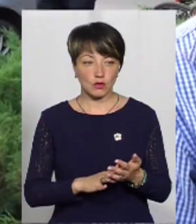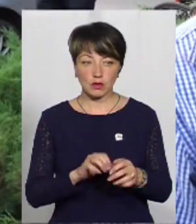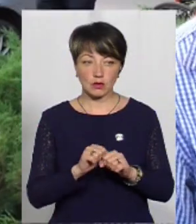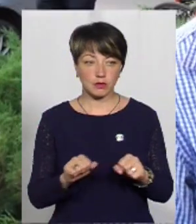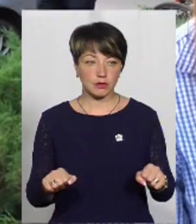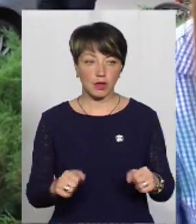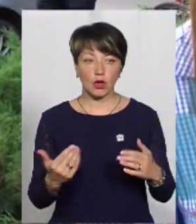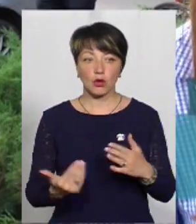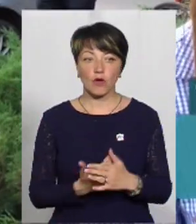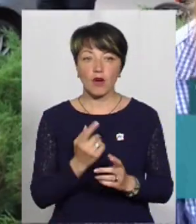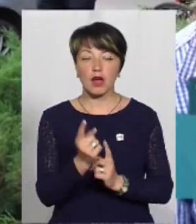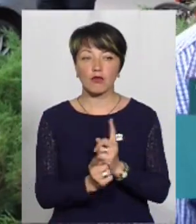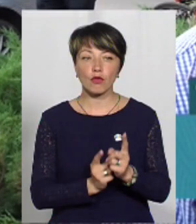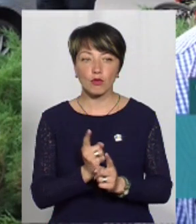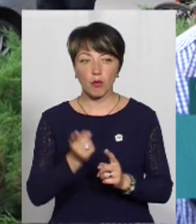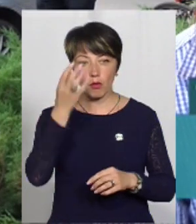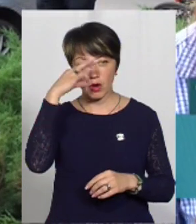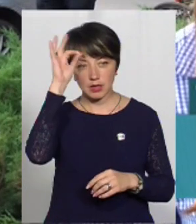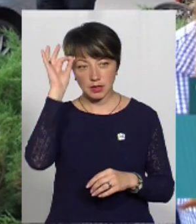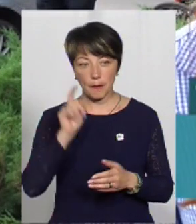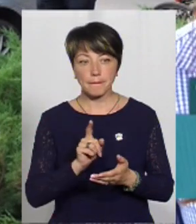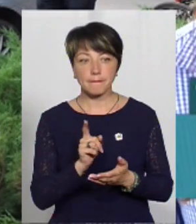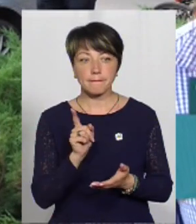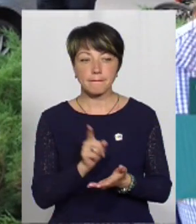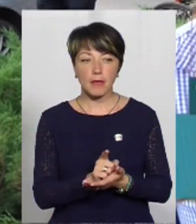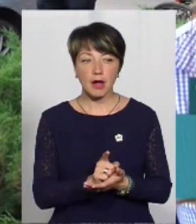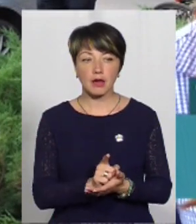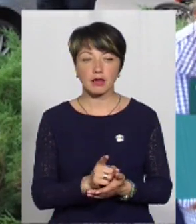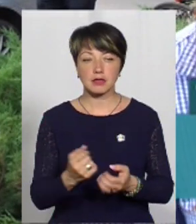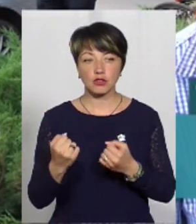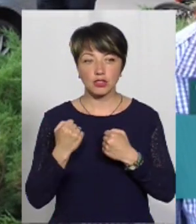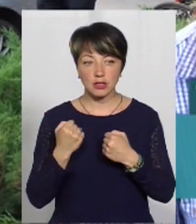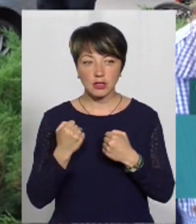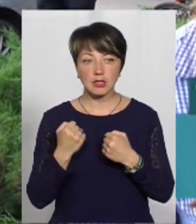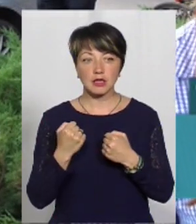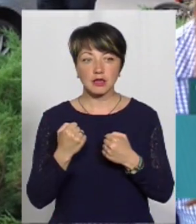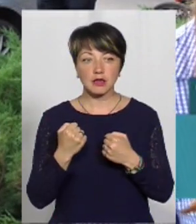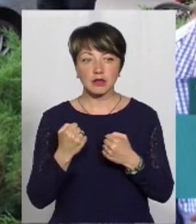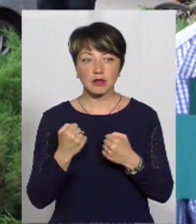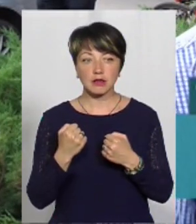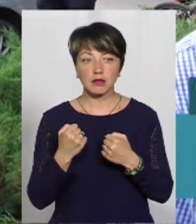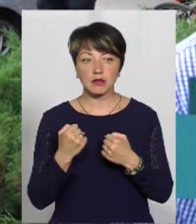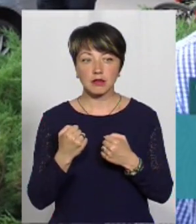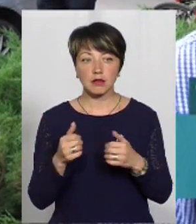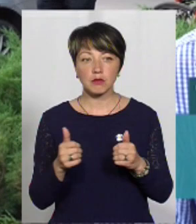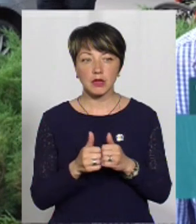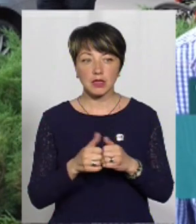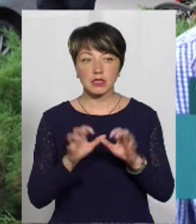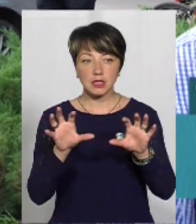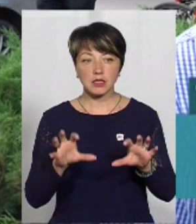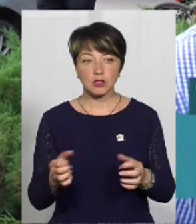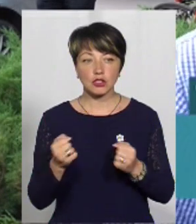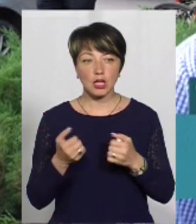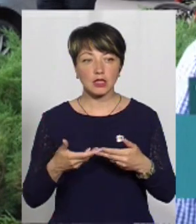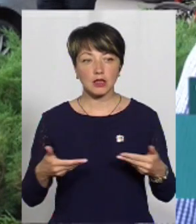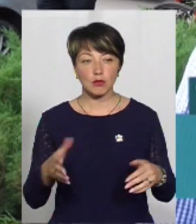Нова реформа, реформовані поліція мають нас захищати, стояти та бути біля закону, захищати нас,